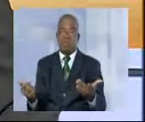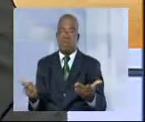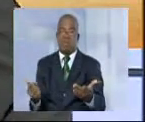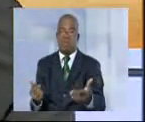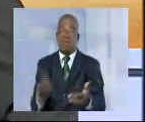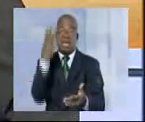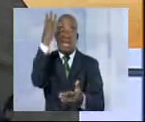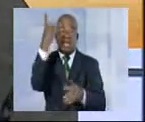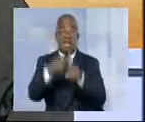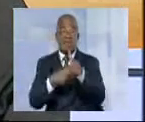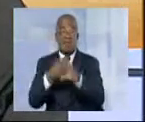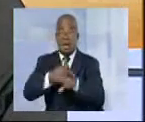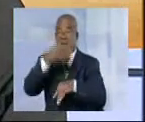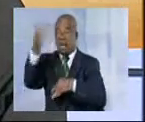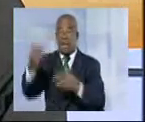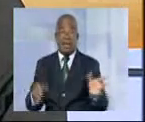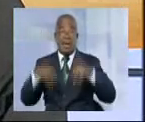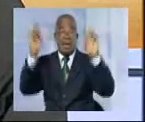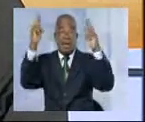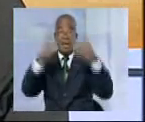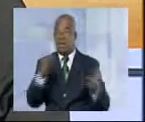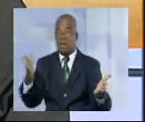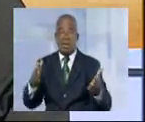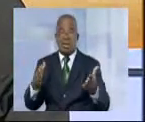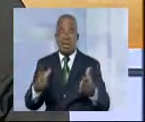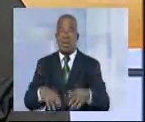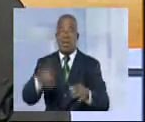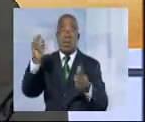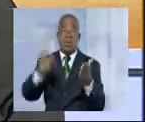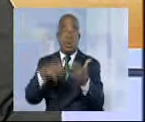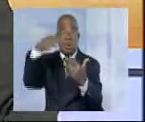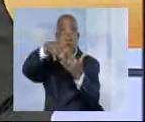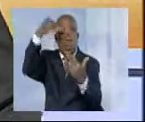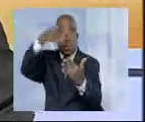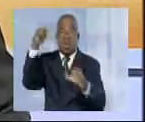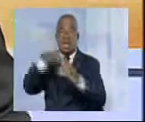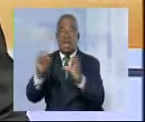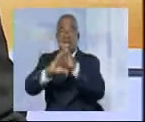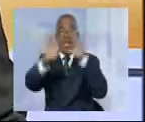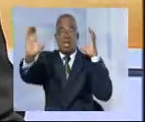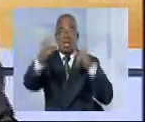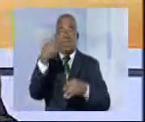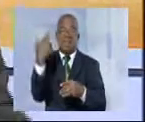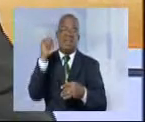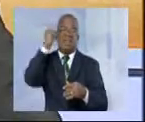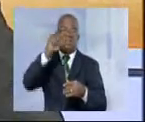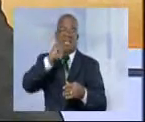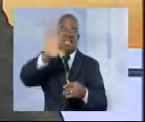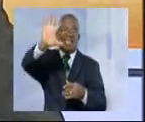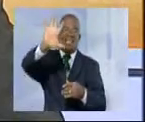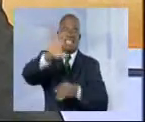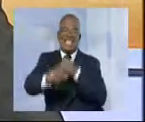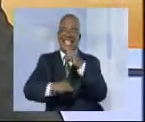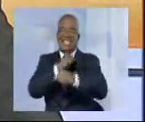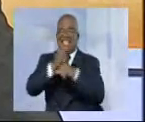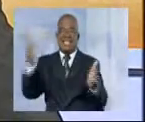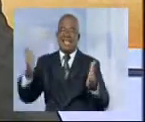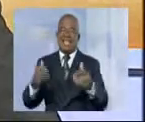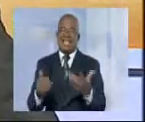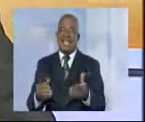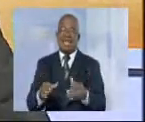le mouvement de révolte déclenché par le viol d'une étudiante dans un bus, une fillette de 5 ans a été sauvagement agressée.